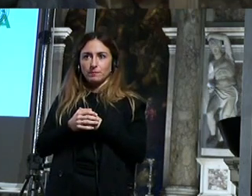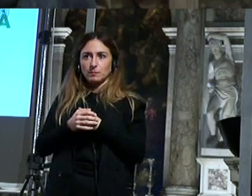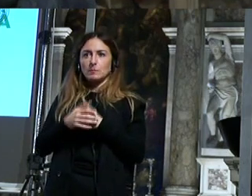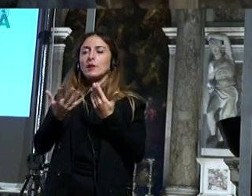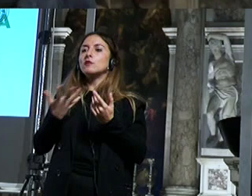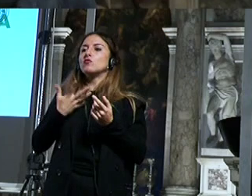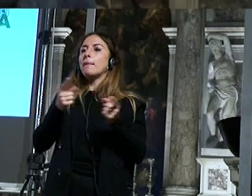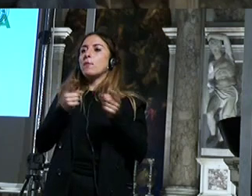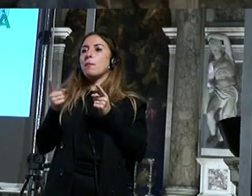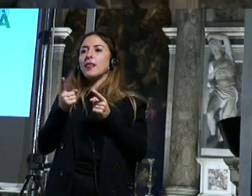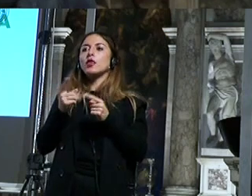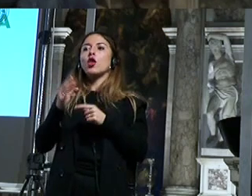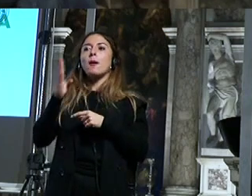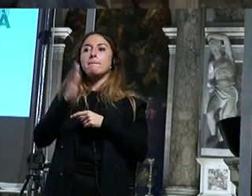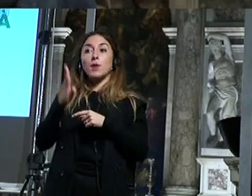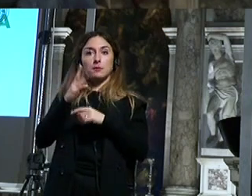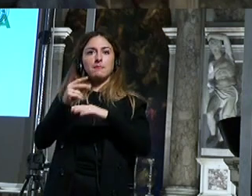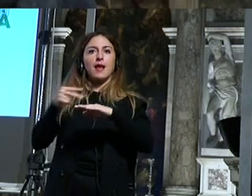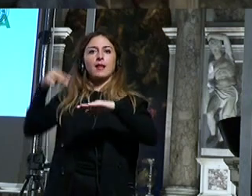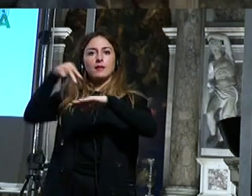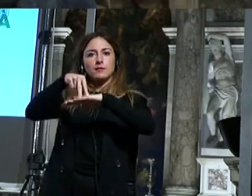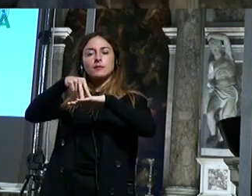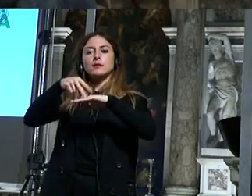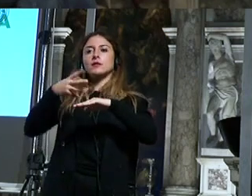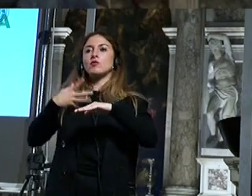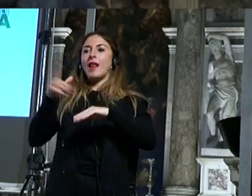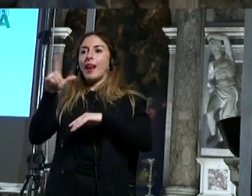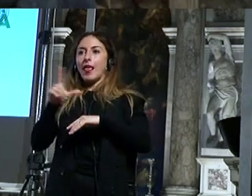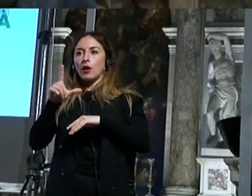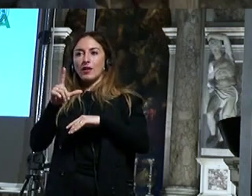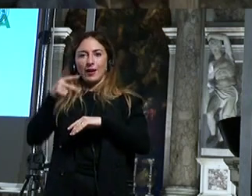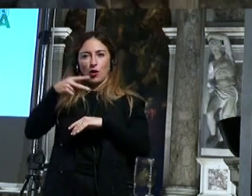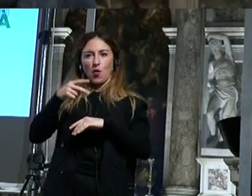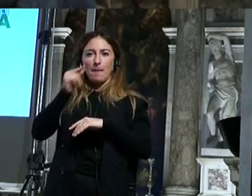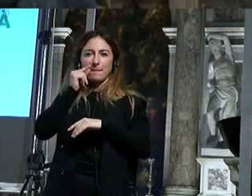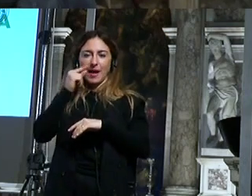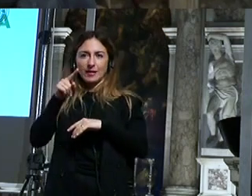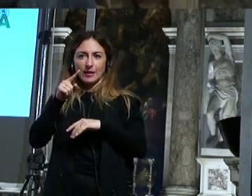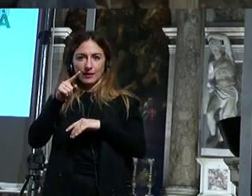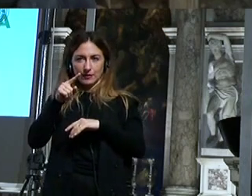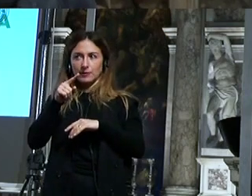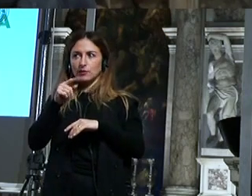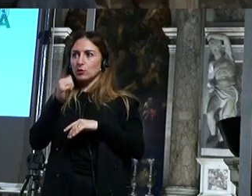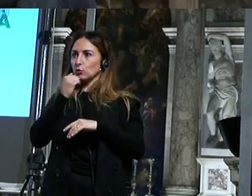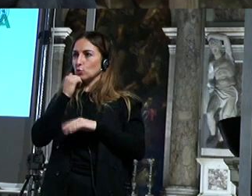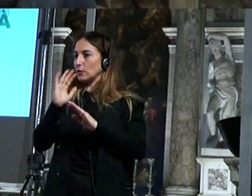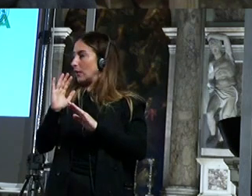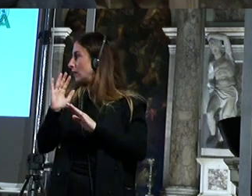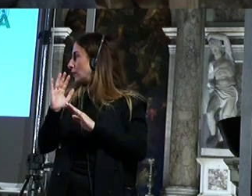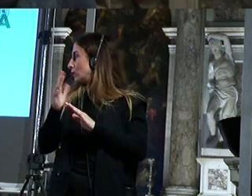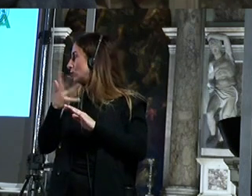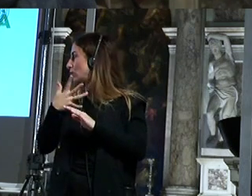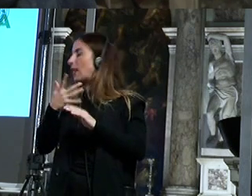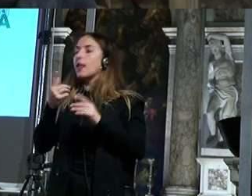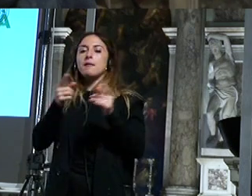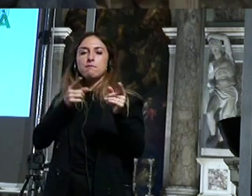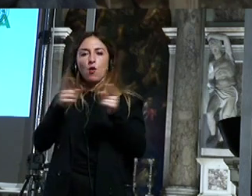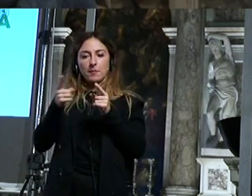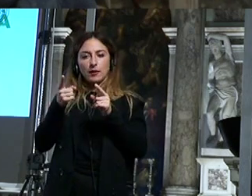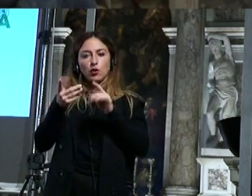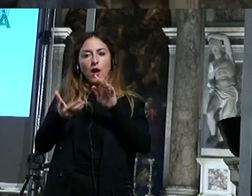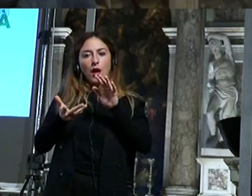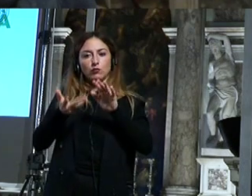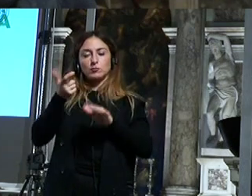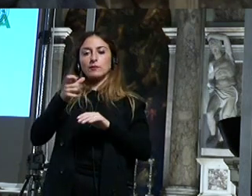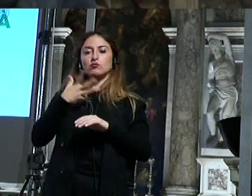sul terrazzo e c'è Leonard, il padre di Noah, che fa... Sorry. C'è un movimento di ascensione, perché